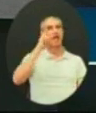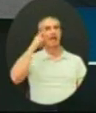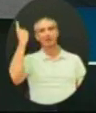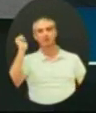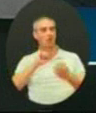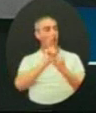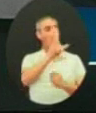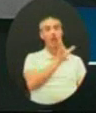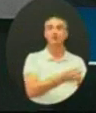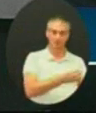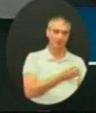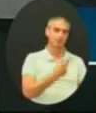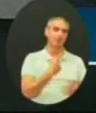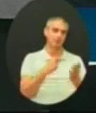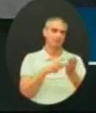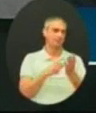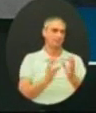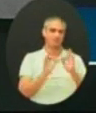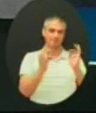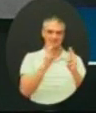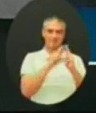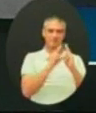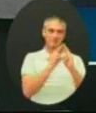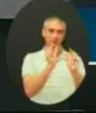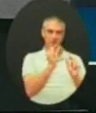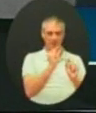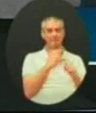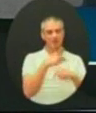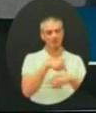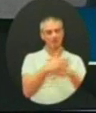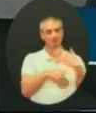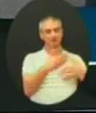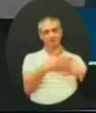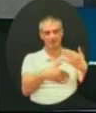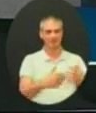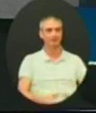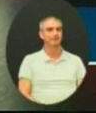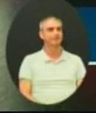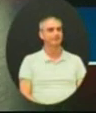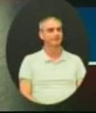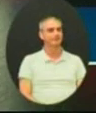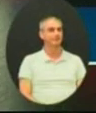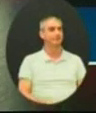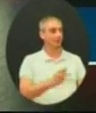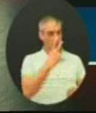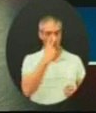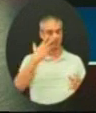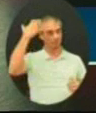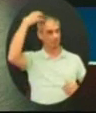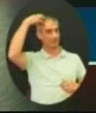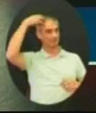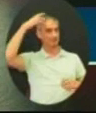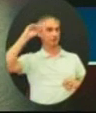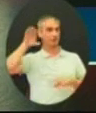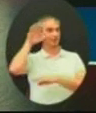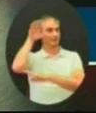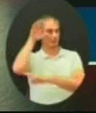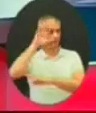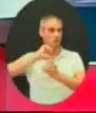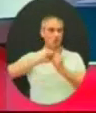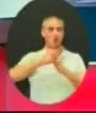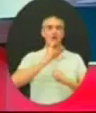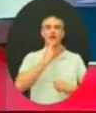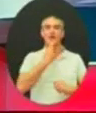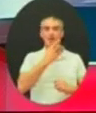לאפריקה, הדברים האלה הרבה פעמים נולדים בפגישות האלה, אבל הדברים נסגרים שם. ברגע שהוא יראה איזה נסיך סעודי, או את השליט של